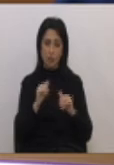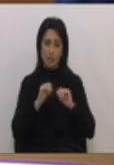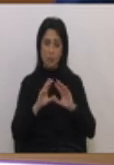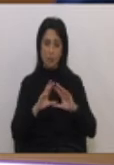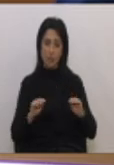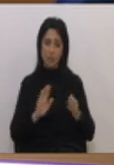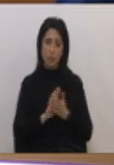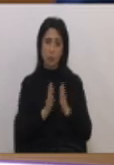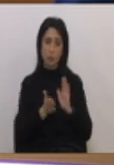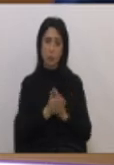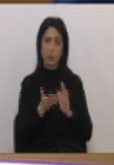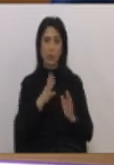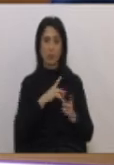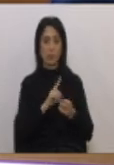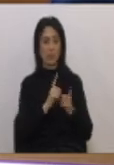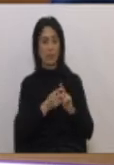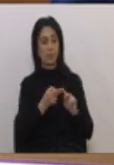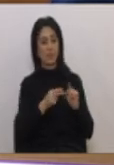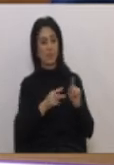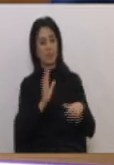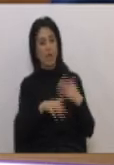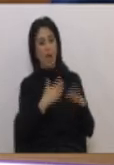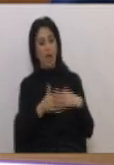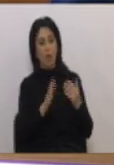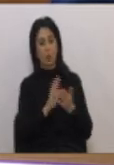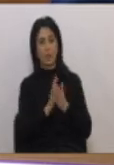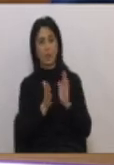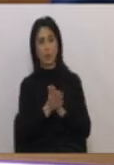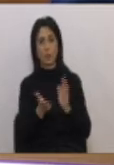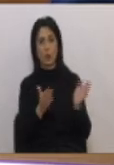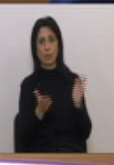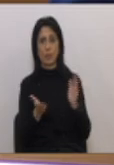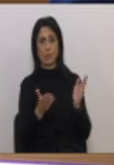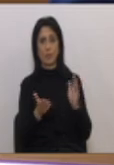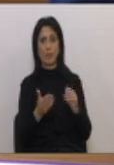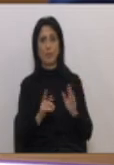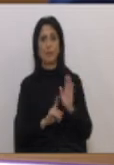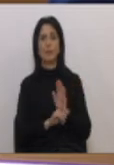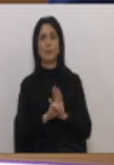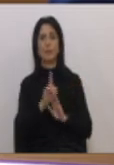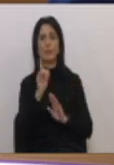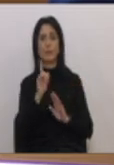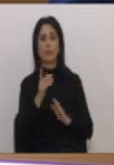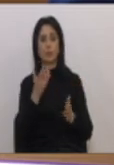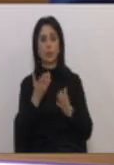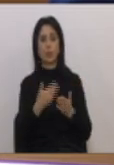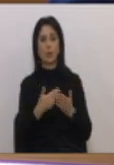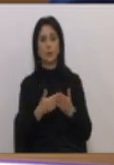დამშვიდებულიყო სიტუაცია, თუ იყო პირიქით იმისთვის, რომ არეულიყო სიტუაცია ქვეყანაში? დავიწყოთ